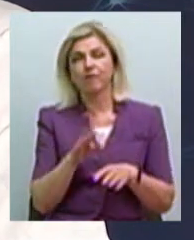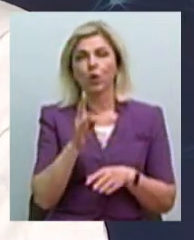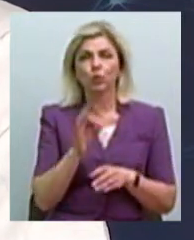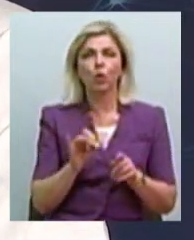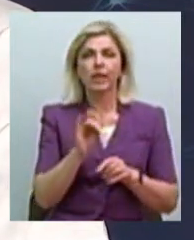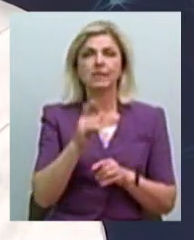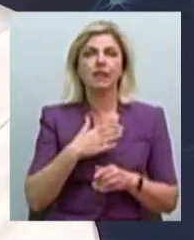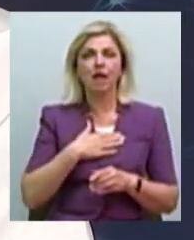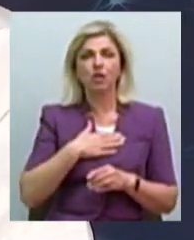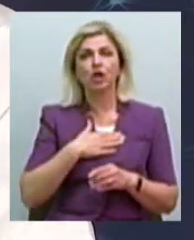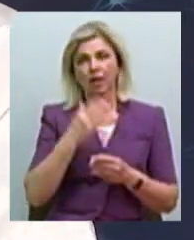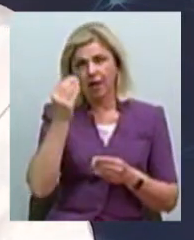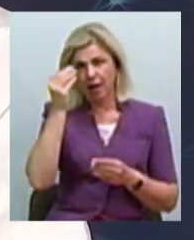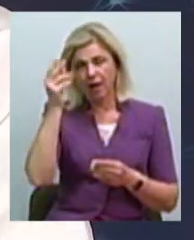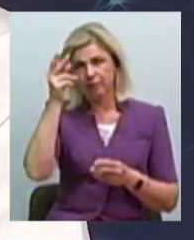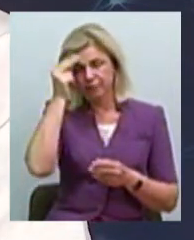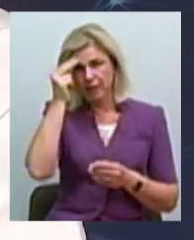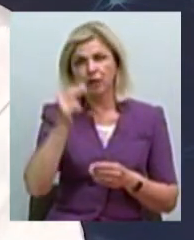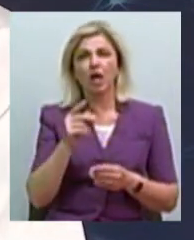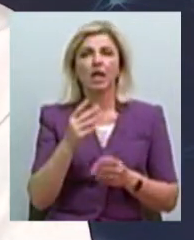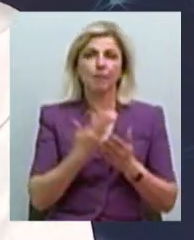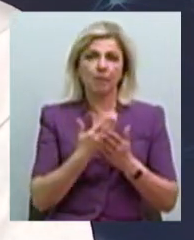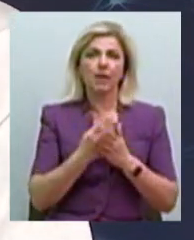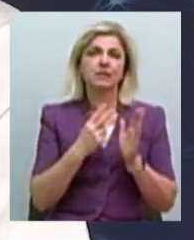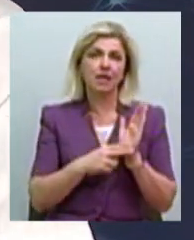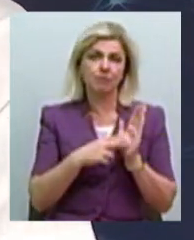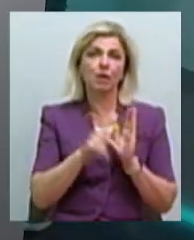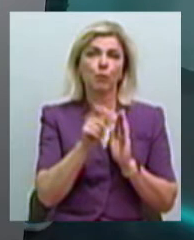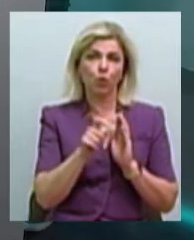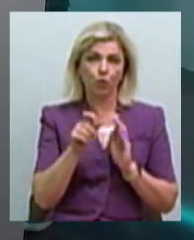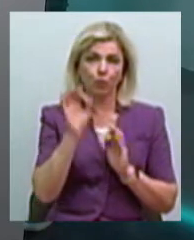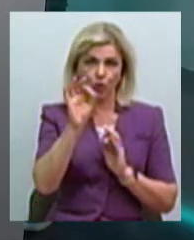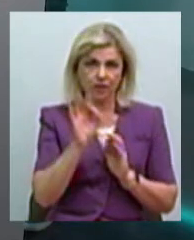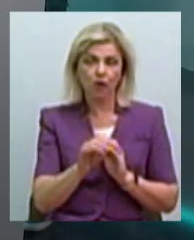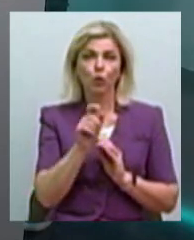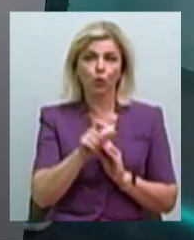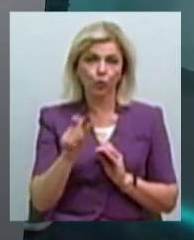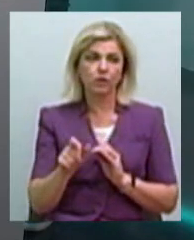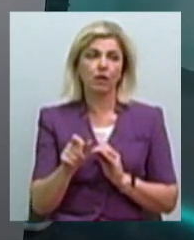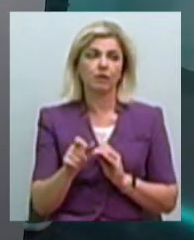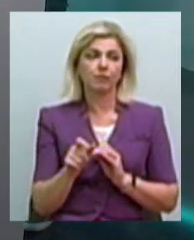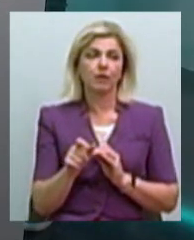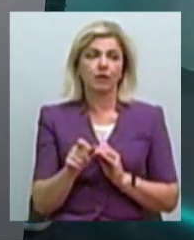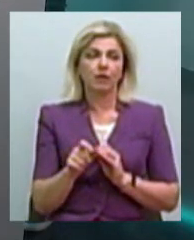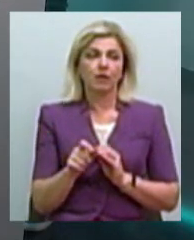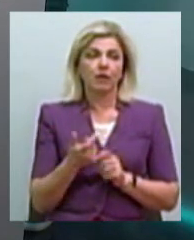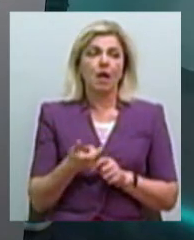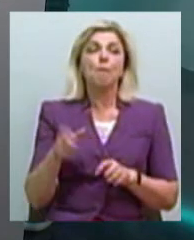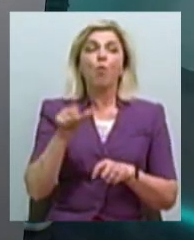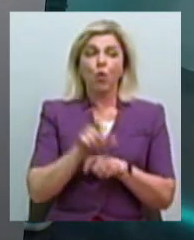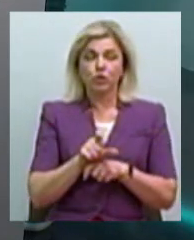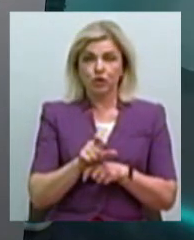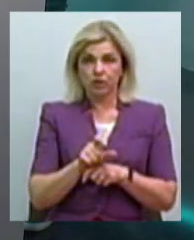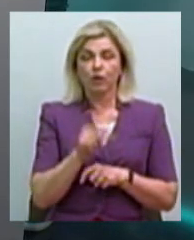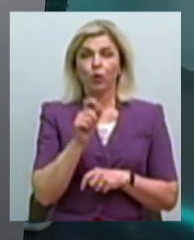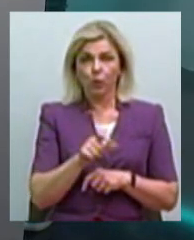такой нашей аналитики, где-то 70 на 30. То есть 70% уже людей... Уже даже 80 это... на 20. Да, наверное, даже есть, так. Преимущественное